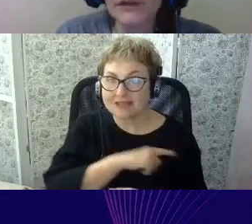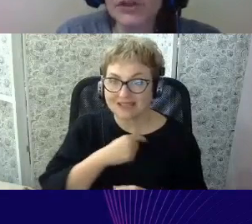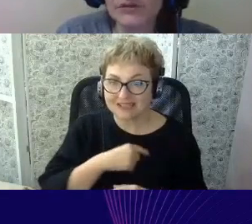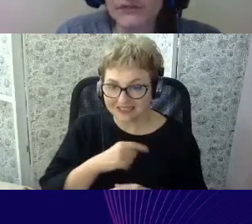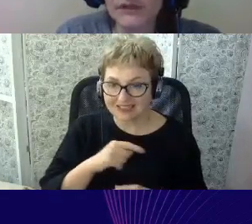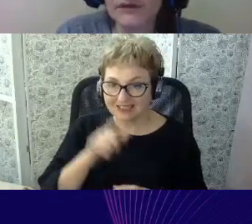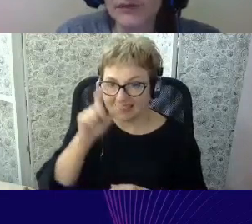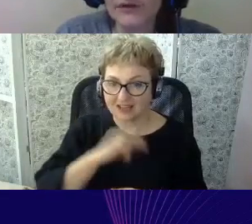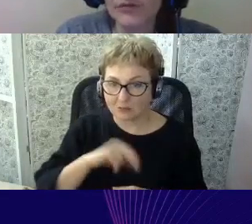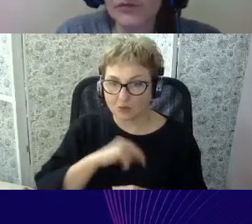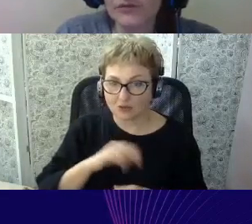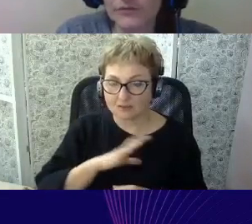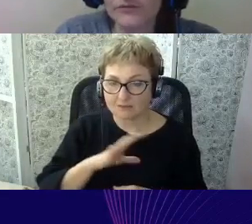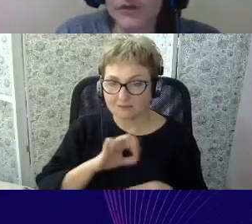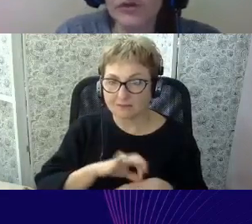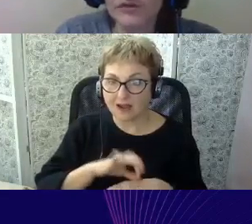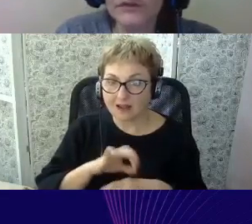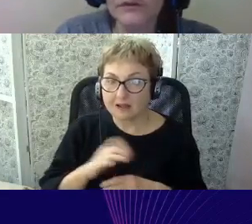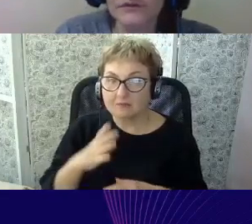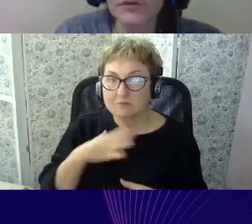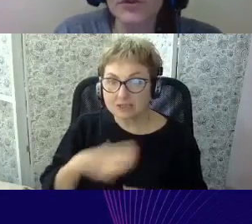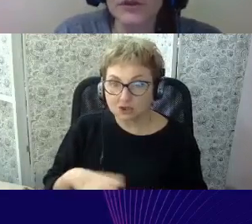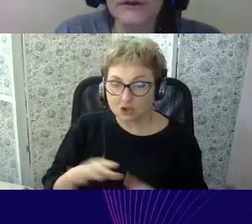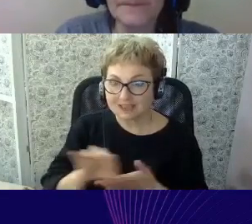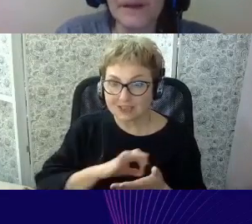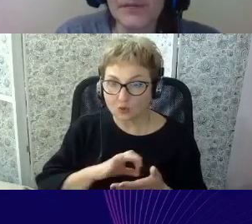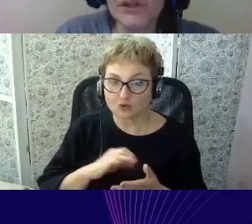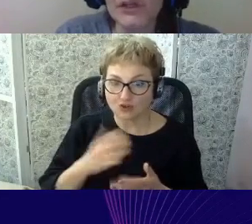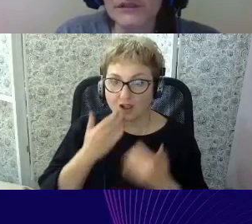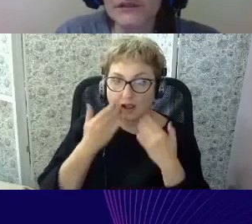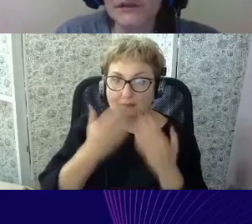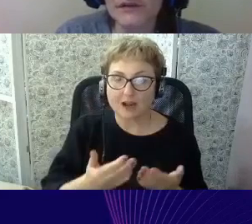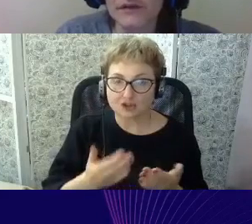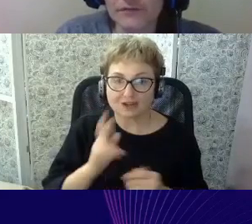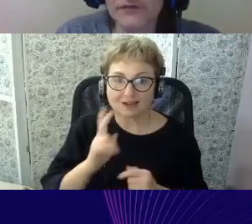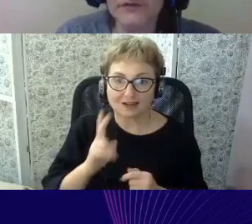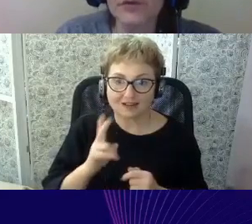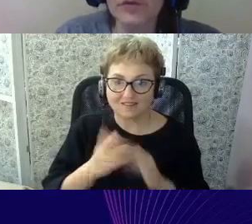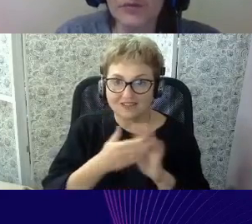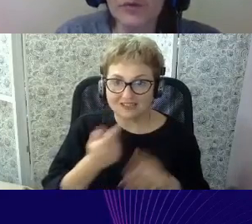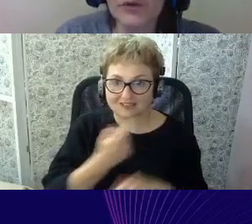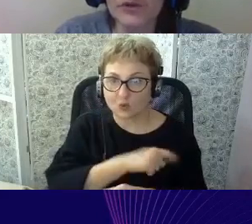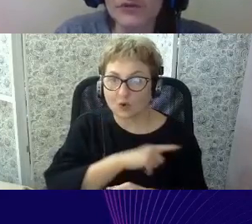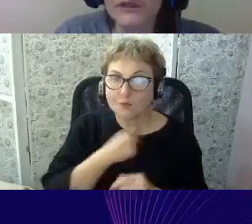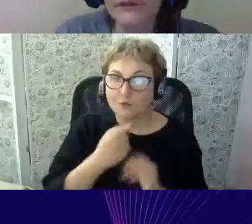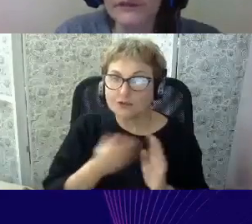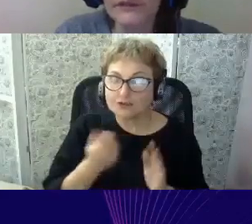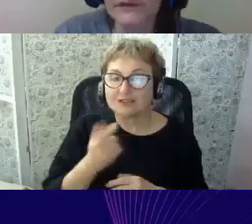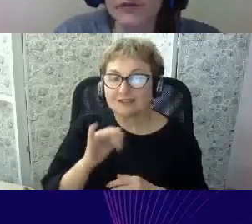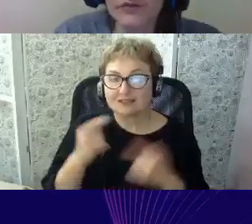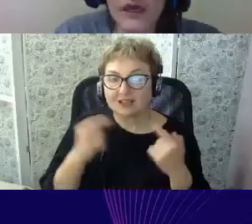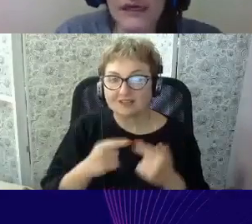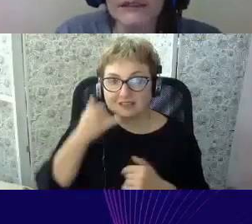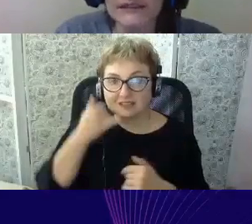на больничном, и поэтому пришлось срочно обращаться к вызову скорой помощи, ну и,